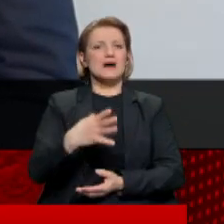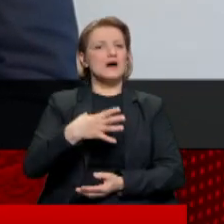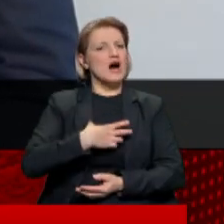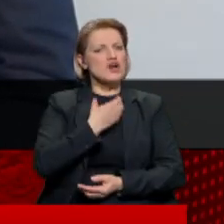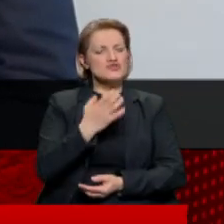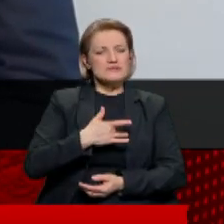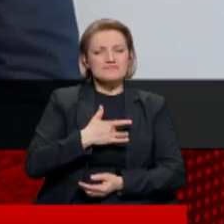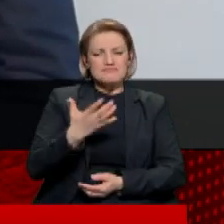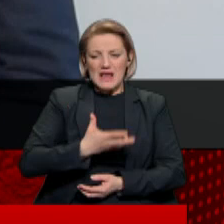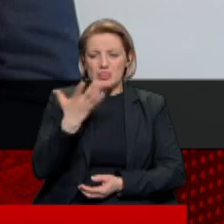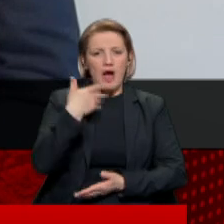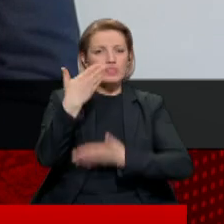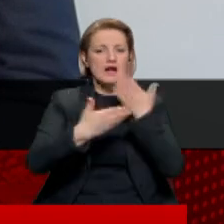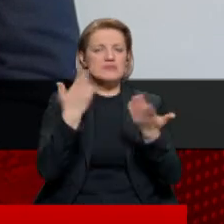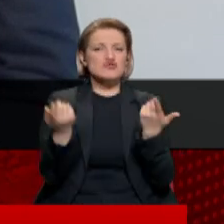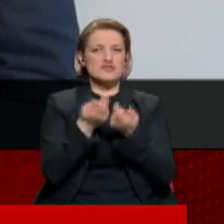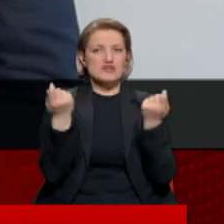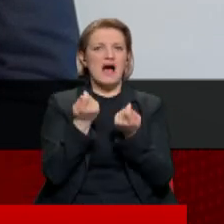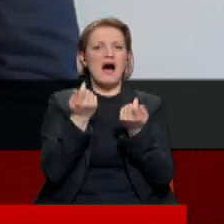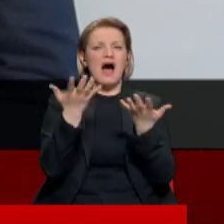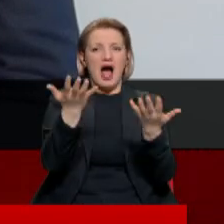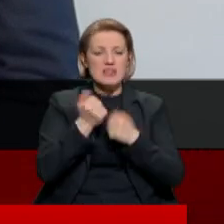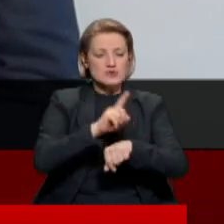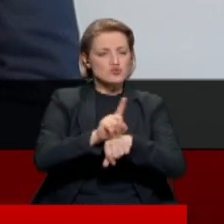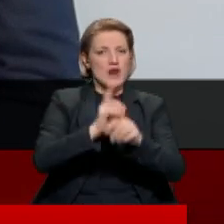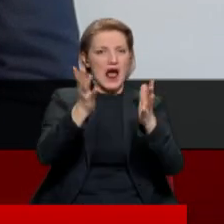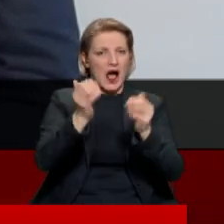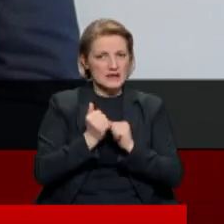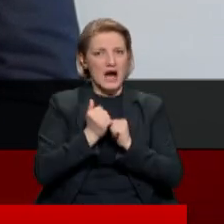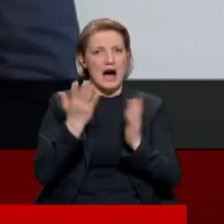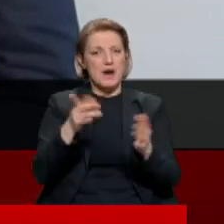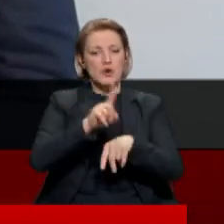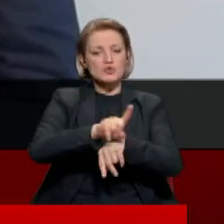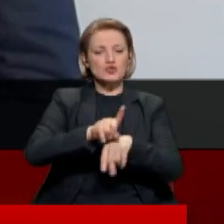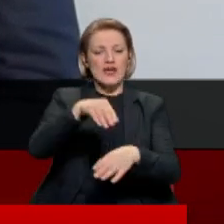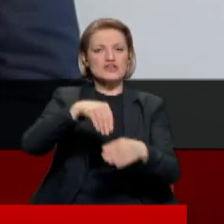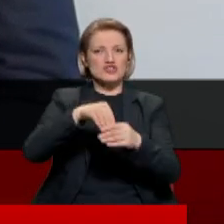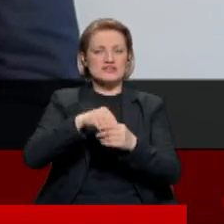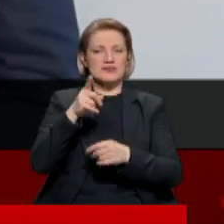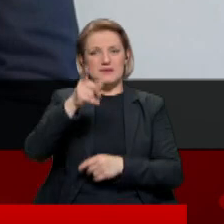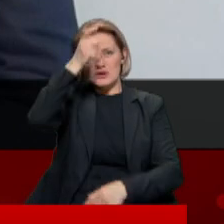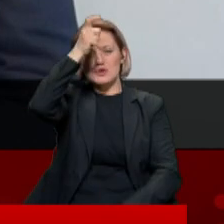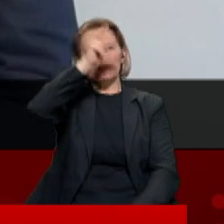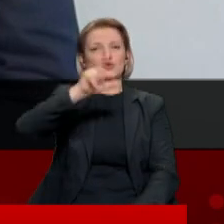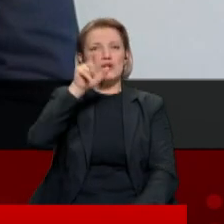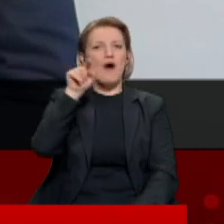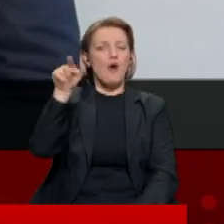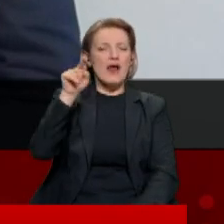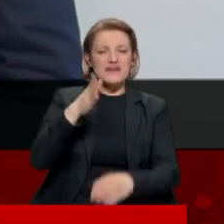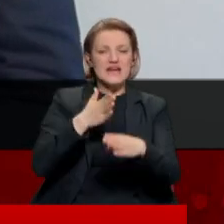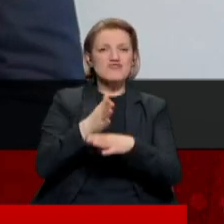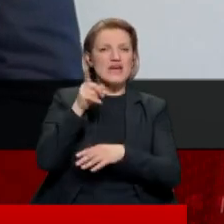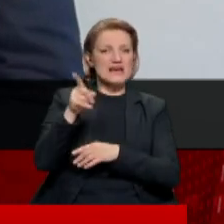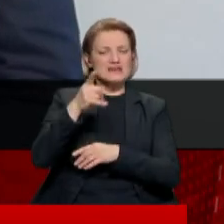Acınızı anlatmaya çalıştınız. Alabildiğiniz kadar süre aldınız. Ve o süre içinde de zaten Türkiye'yi, oradaki